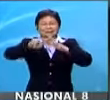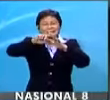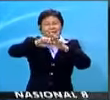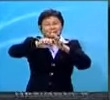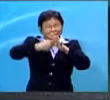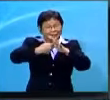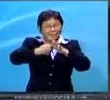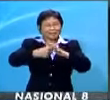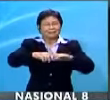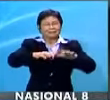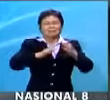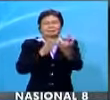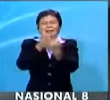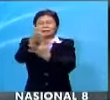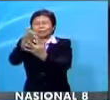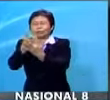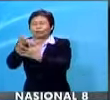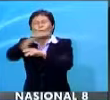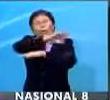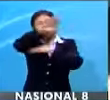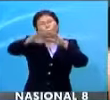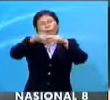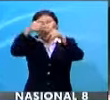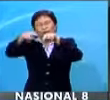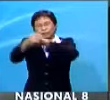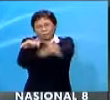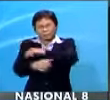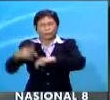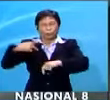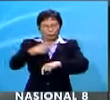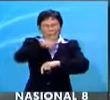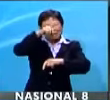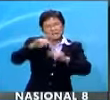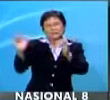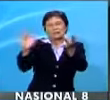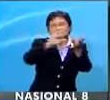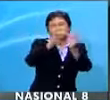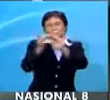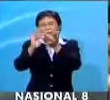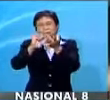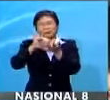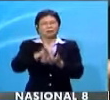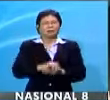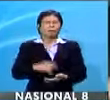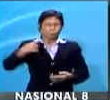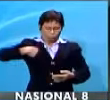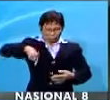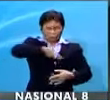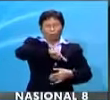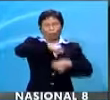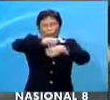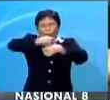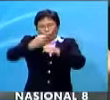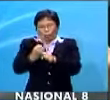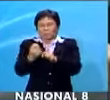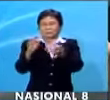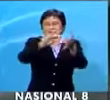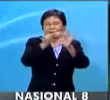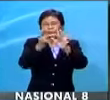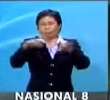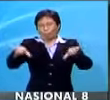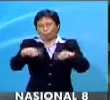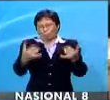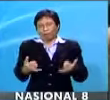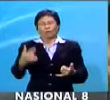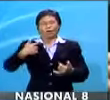access point to all the different countries and for that we need such a connection So this is what we are building is really the network so that